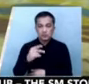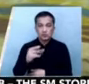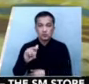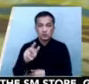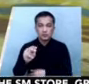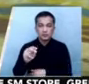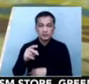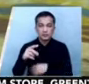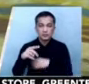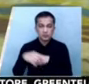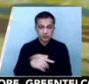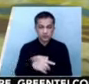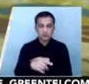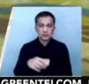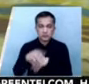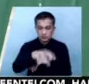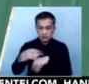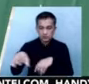karatig bayan